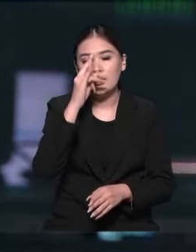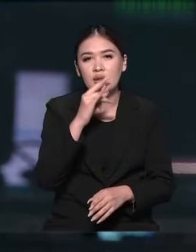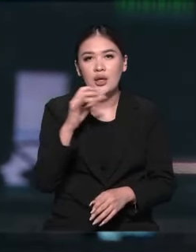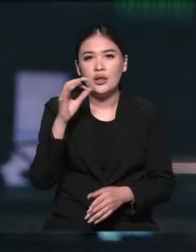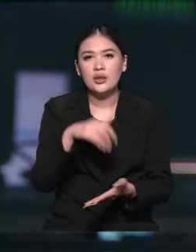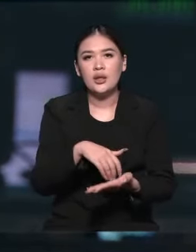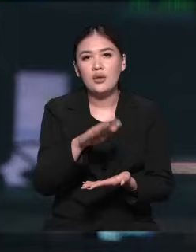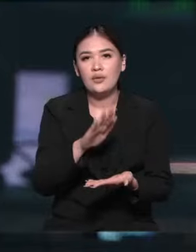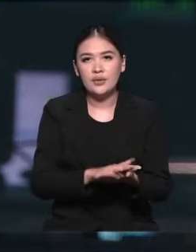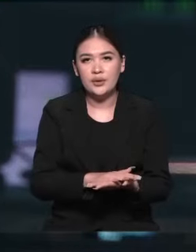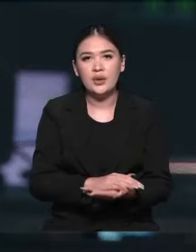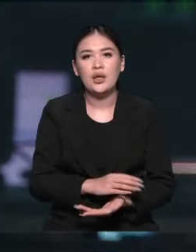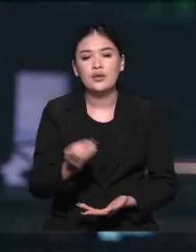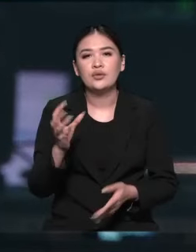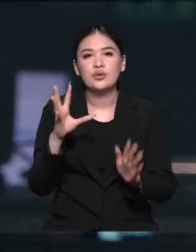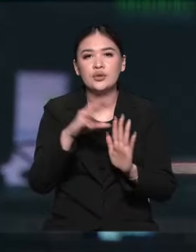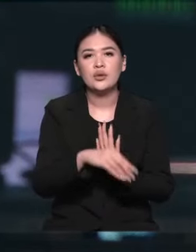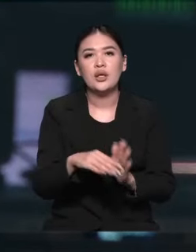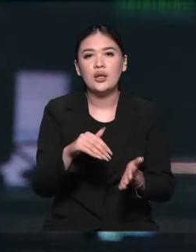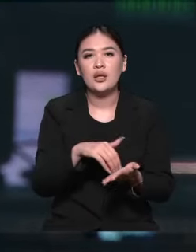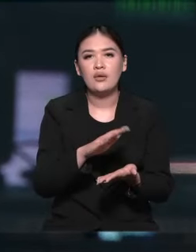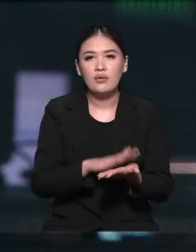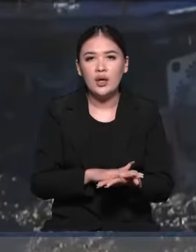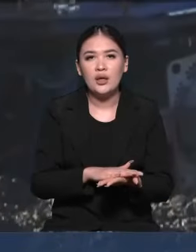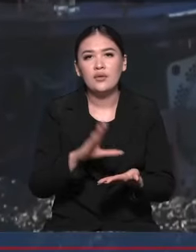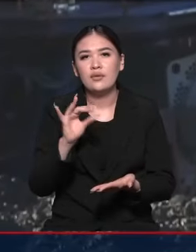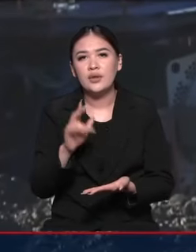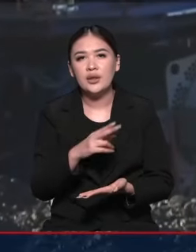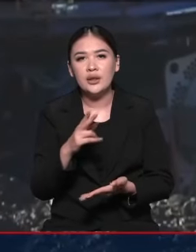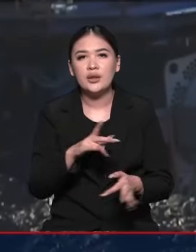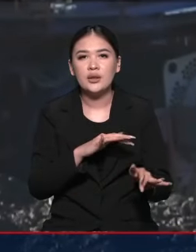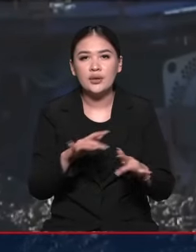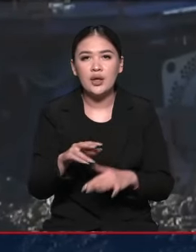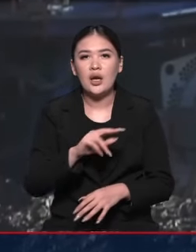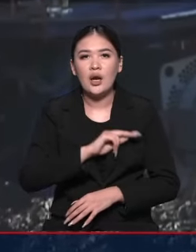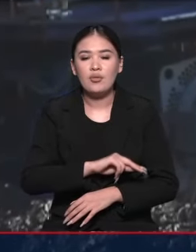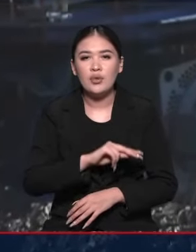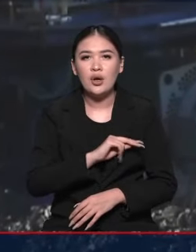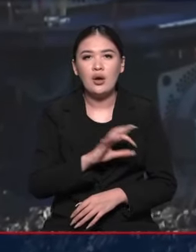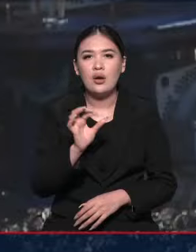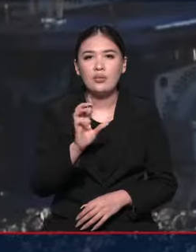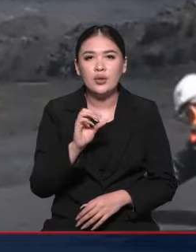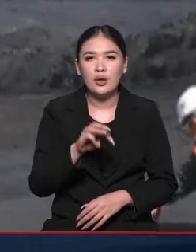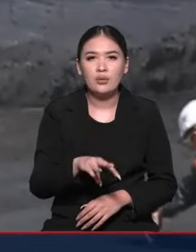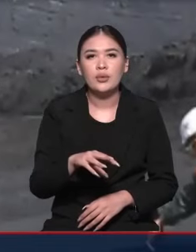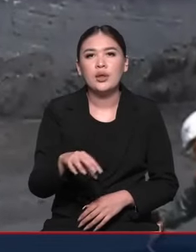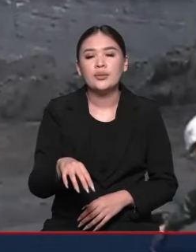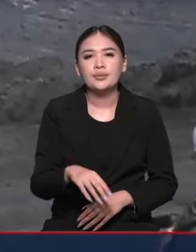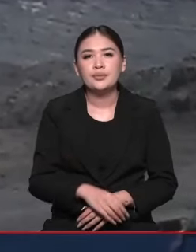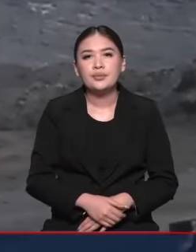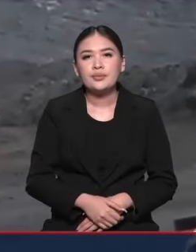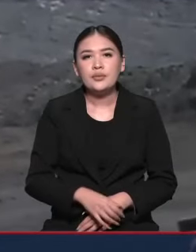казахстанских товаропроизводителях, в том числе производимые товары, виды деятельности, количество работников и объем